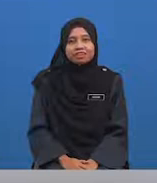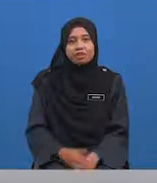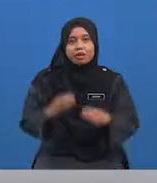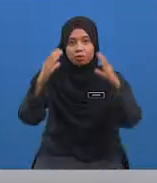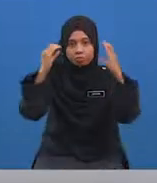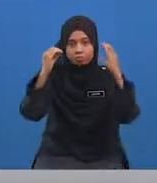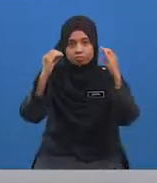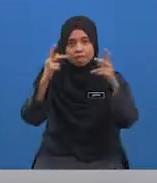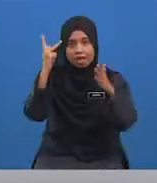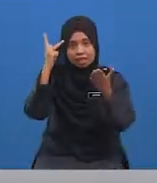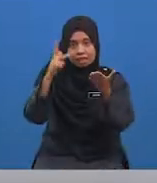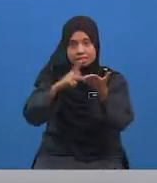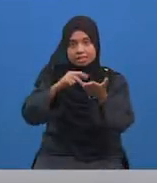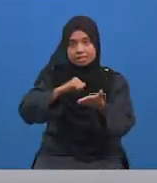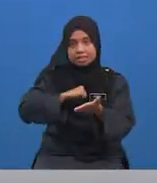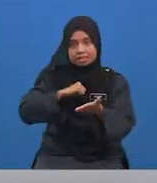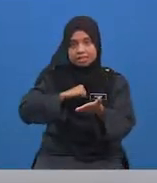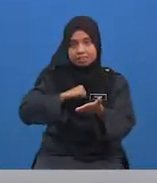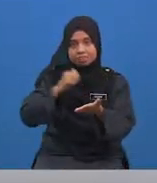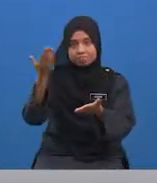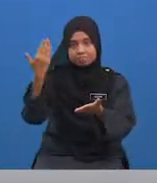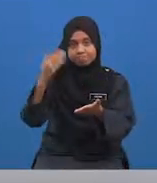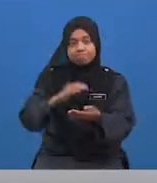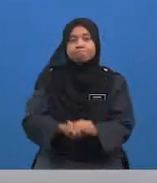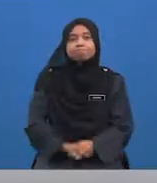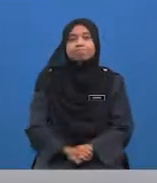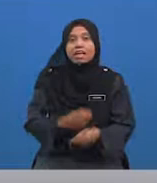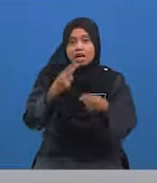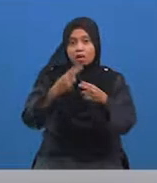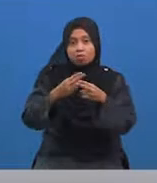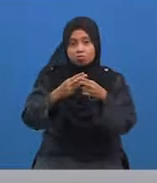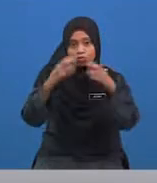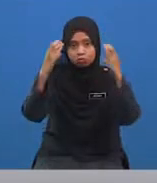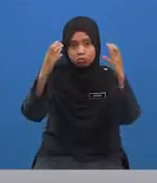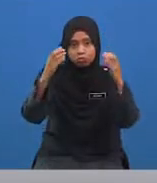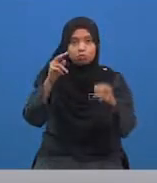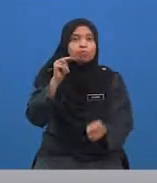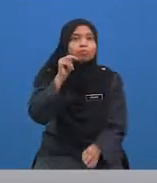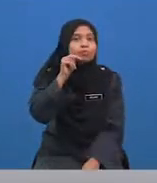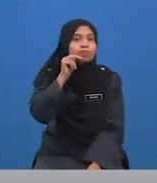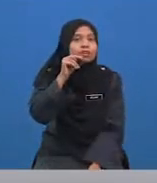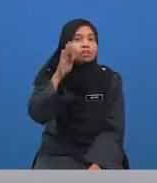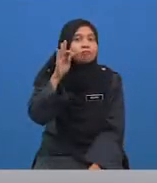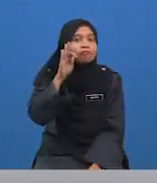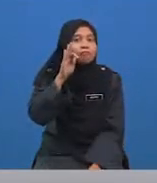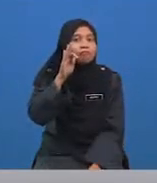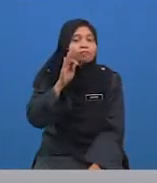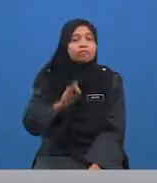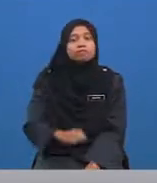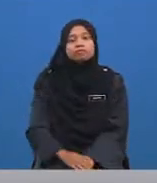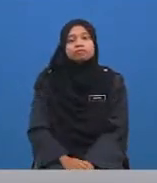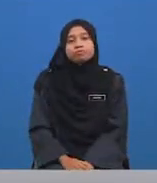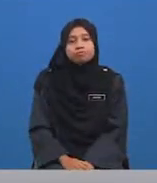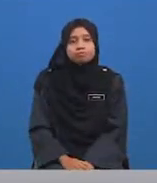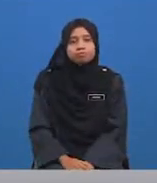Cikgu memperkenalkan diri terlebih dahulu. Nama cikgu Nadia Fatin Nur binti Cik